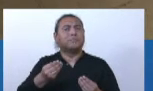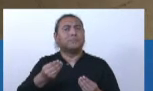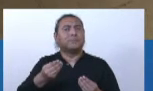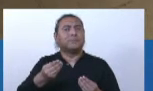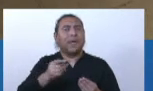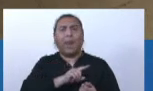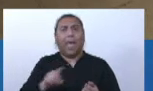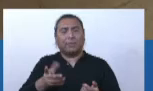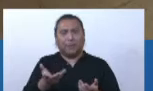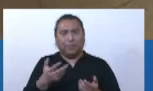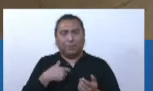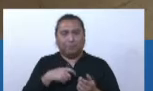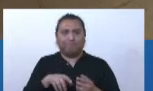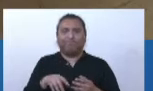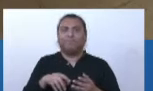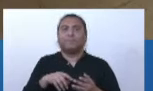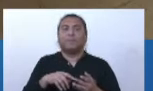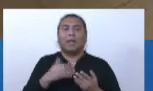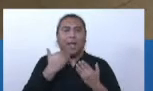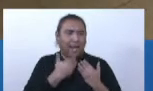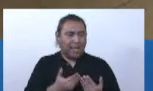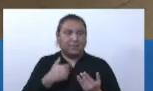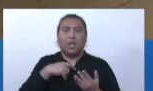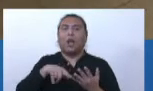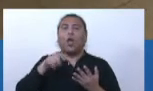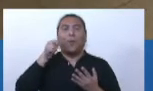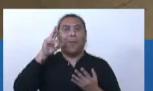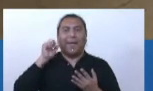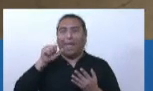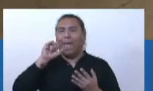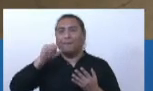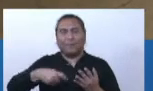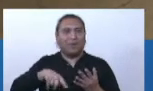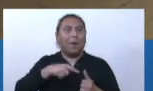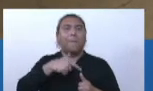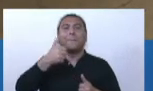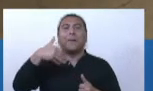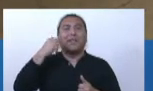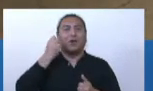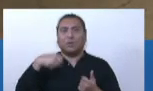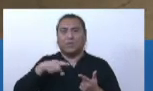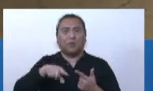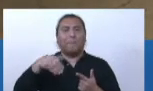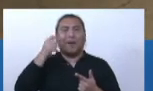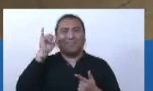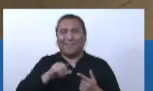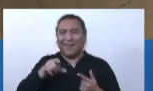Negativo, señor secretario. Lustó, negativo, gracias. Lovera, afirmativo. Luenzo, afirmativo. Marino, ausente.